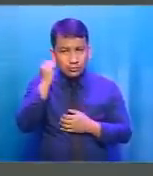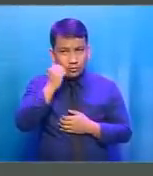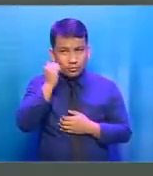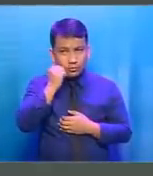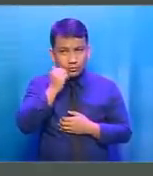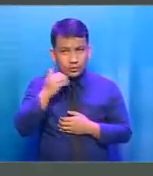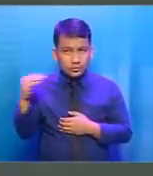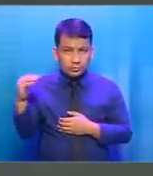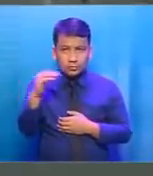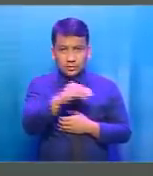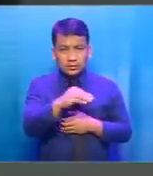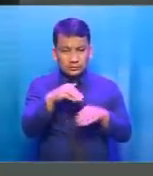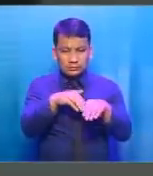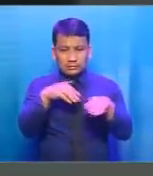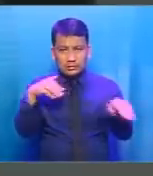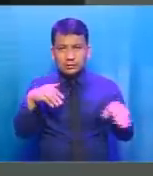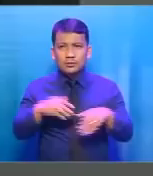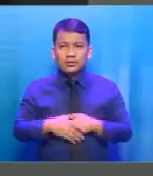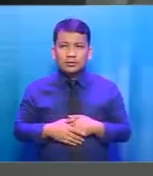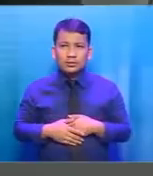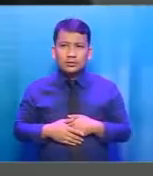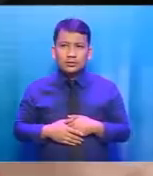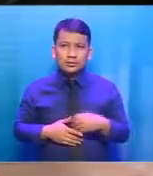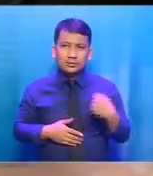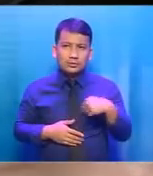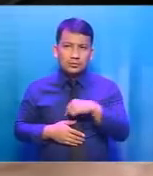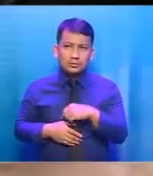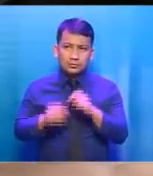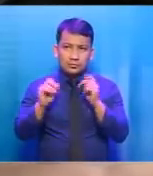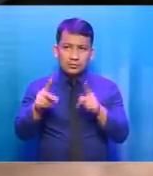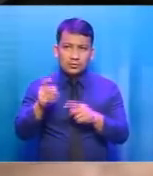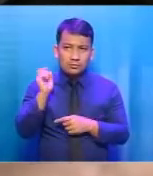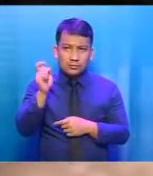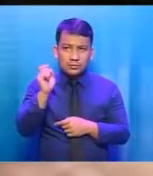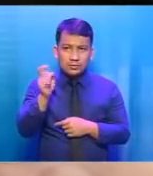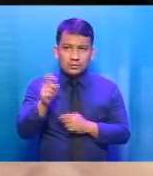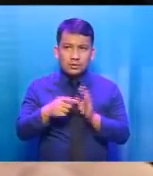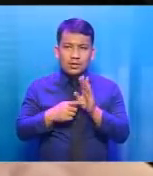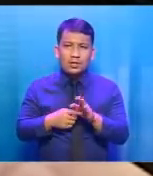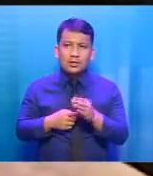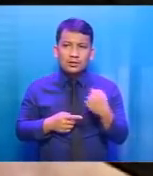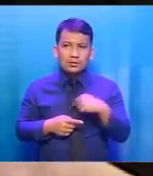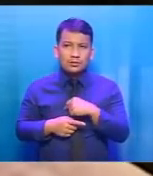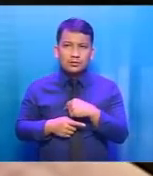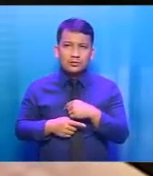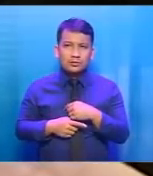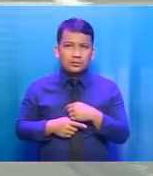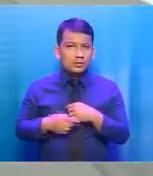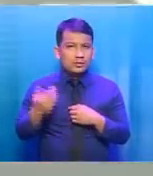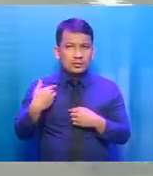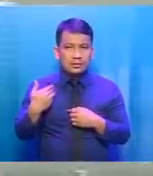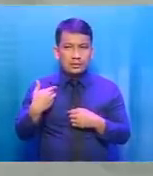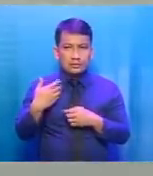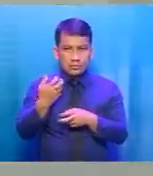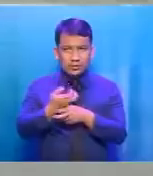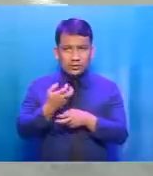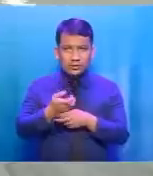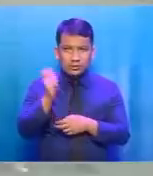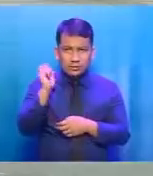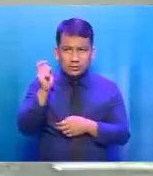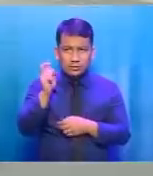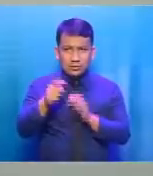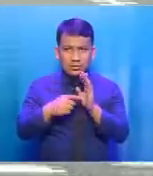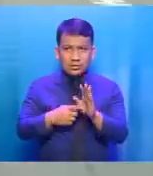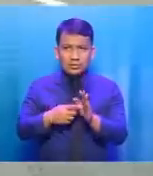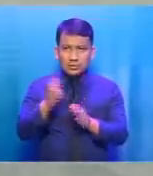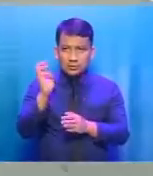noong sumasabak sa traffic. Mas okay, mas mabilis, at saka less hassle sa traffic. No, mabilis, kahit 60